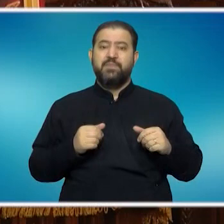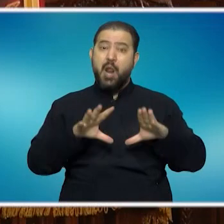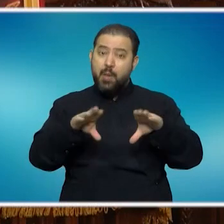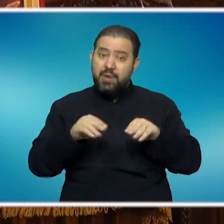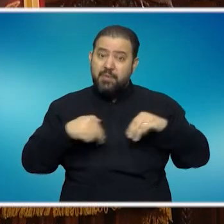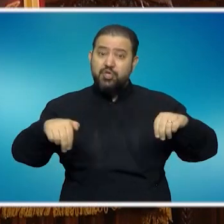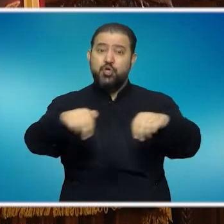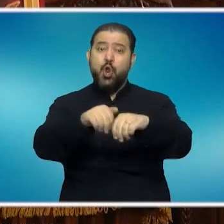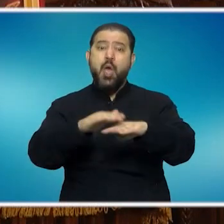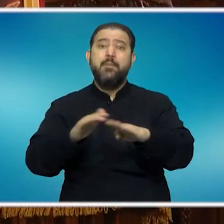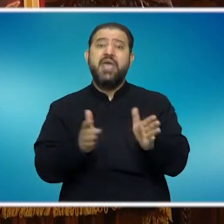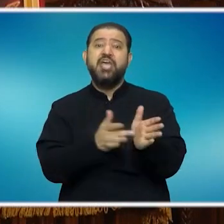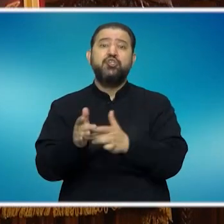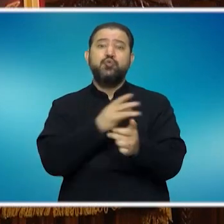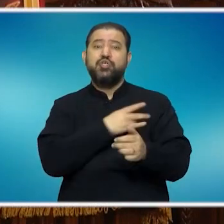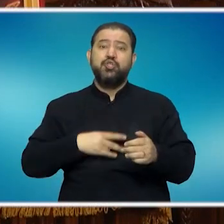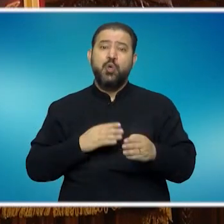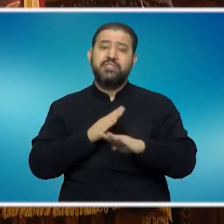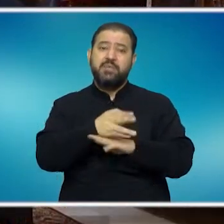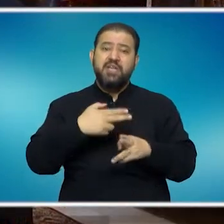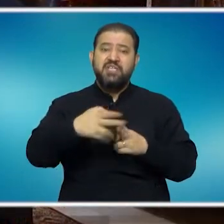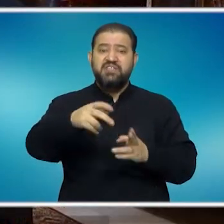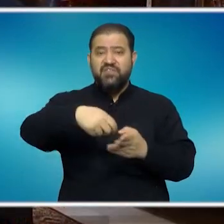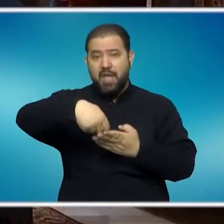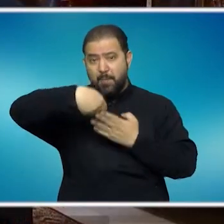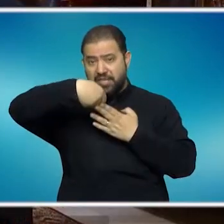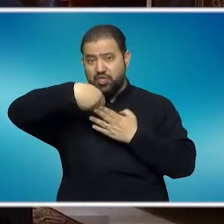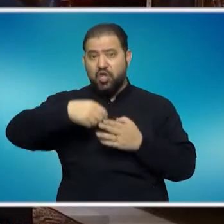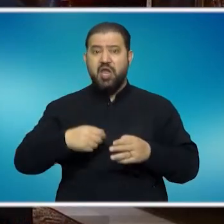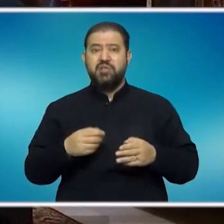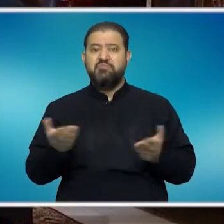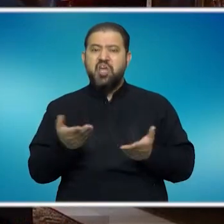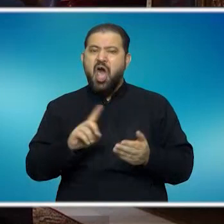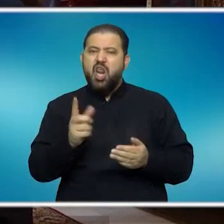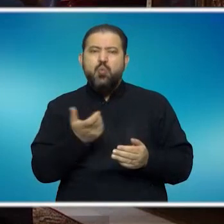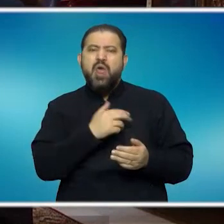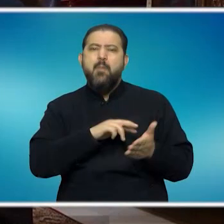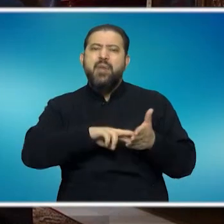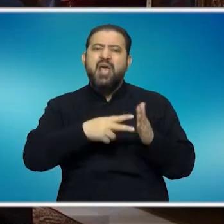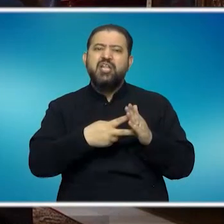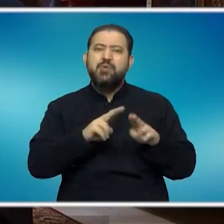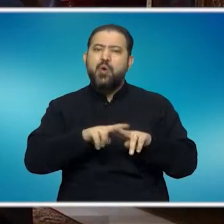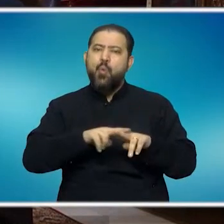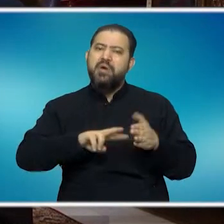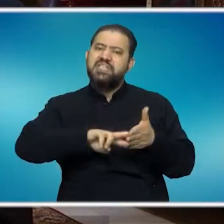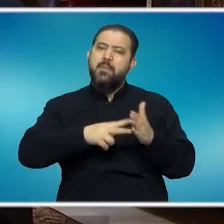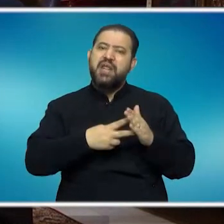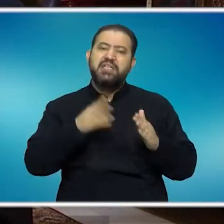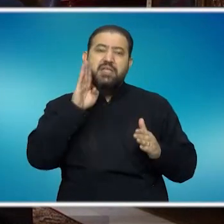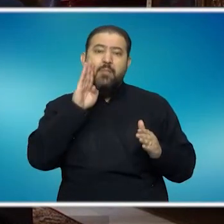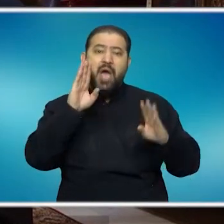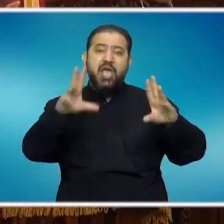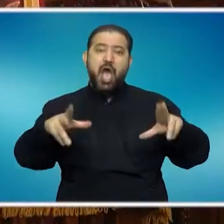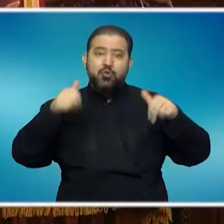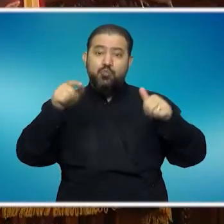suntem părtași, îl primim și noi pe Hristos din Sfântul Potir și care poate nu ne pregătim cum s-a pregătit Maica Domnului.